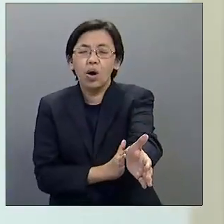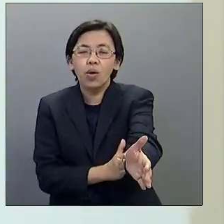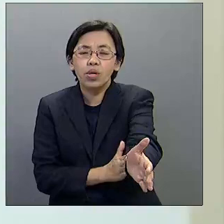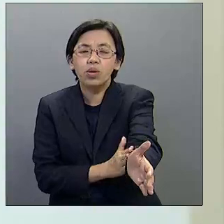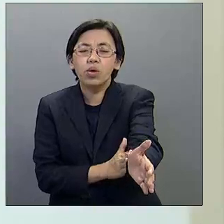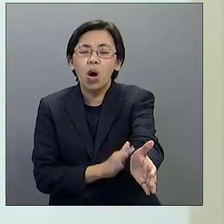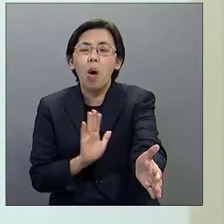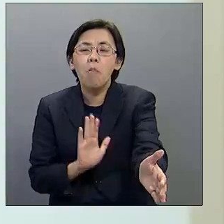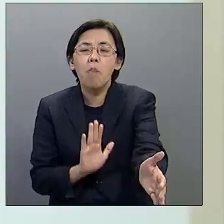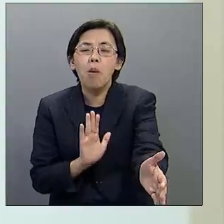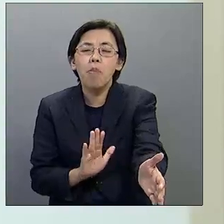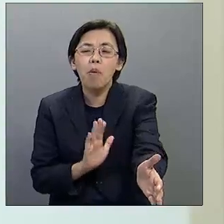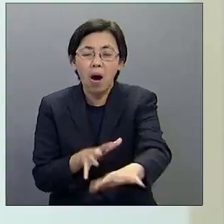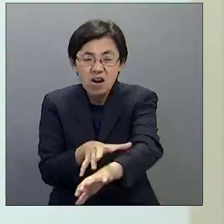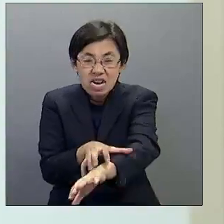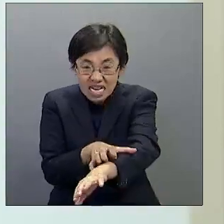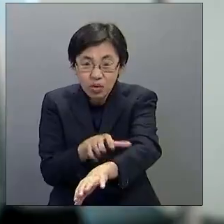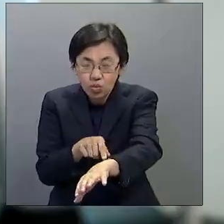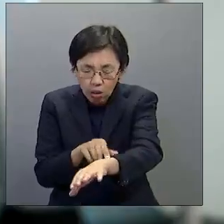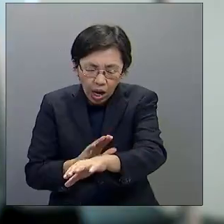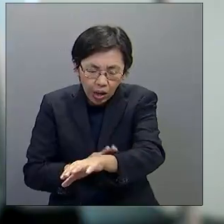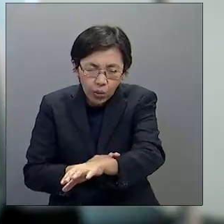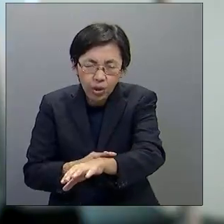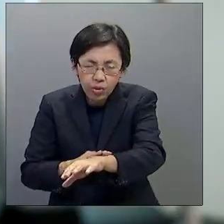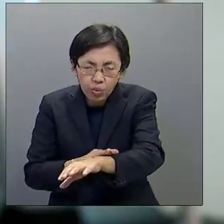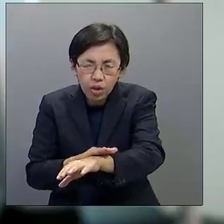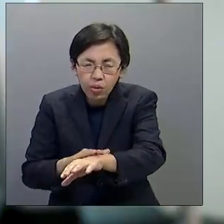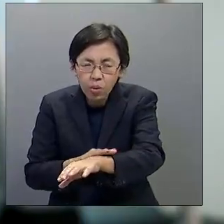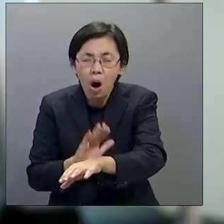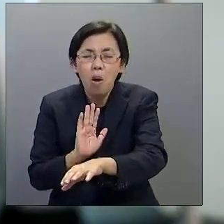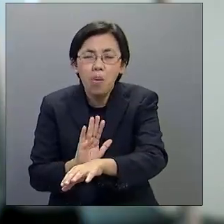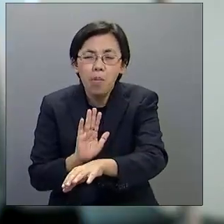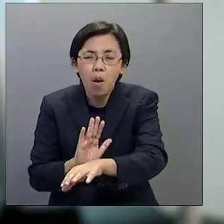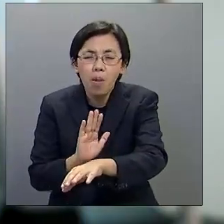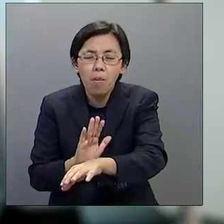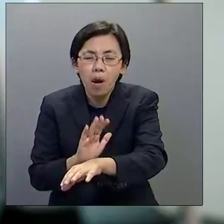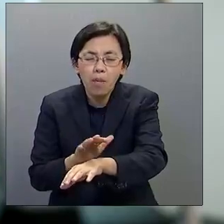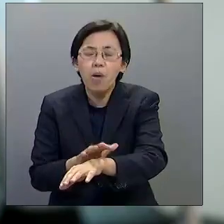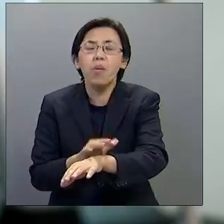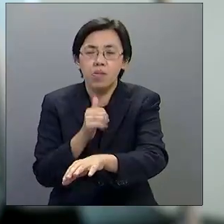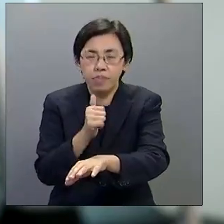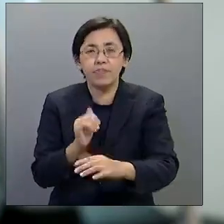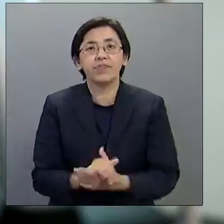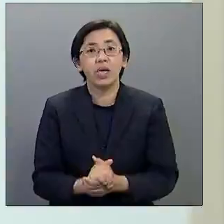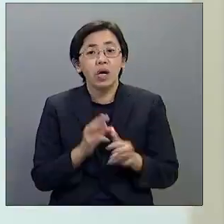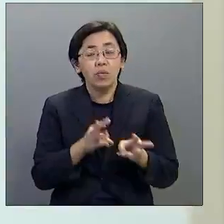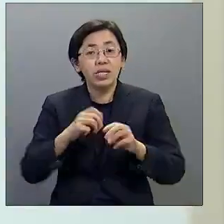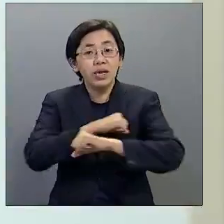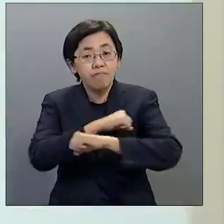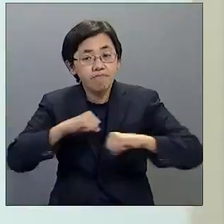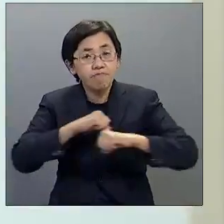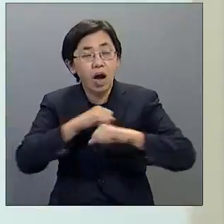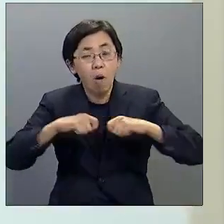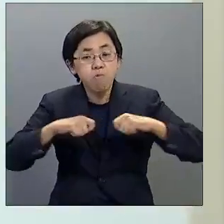ๆนะคะบริเวณกล้ามเนื้อที่เกิดการเป็นตะคริวค่ะ งูนี้มีท่าออกกำลังกายหรือว่าท่ายืดกล้ามเนื้อมาแบบบอกคุณผู้ชมไหมคะว่าเราทำ